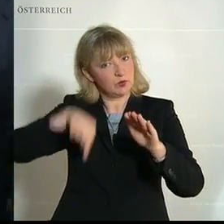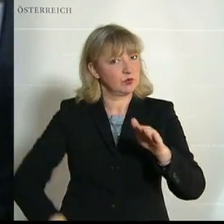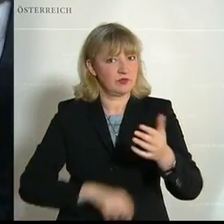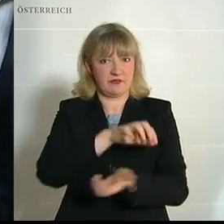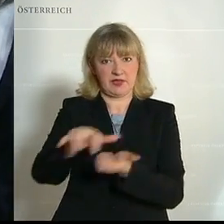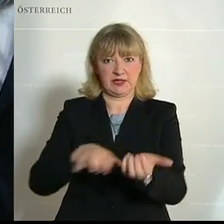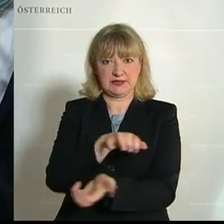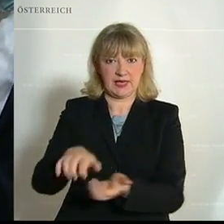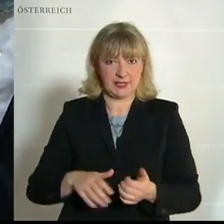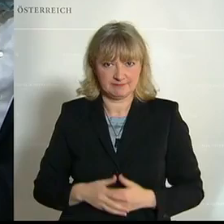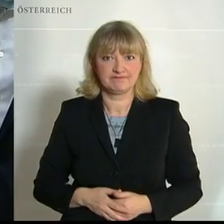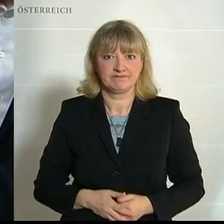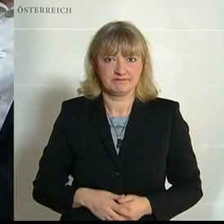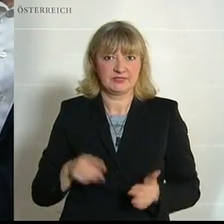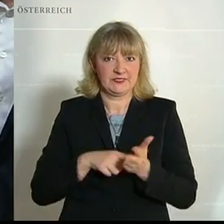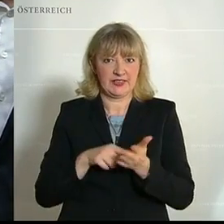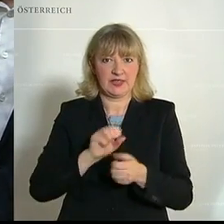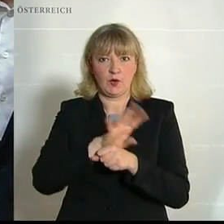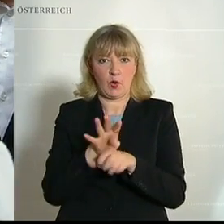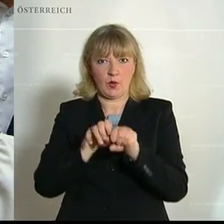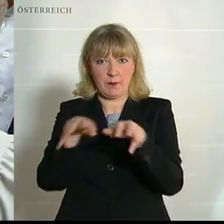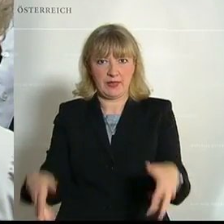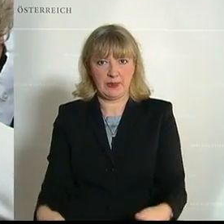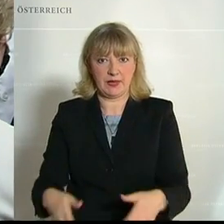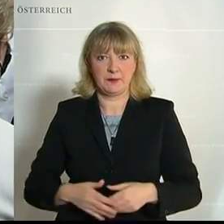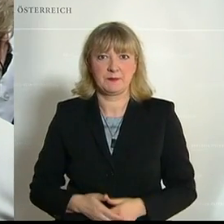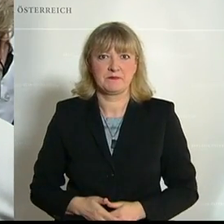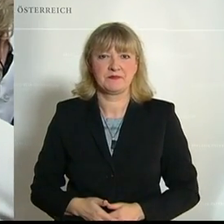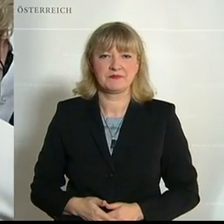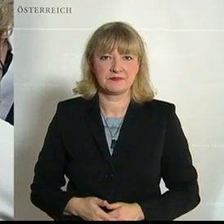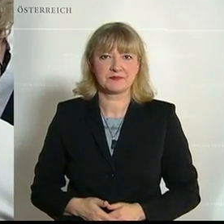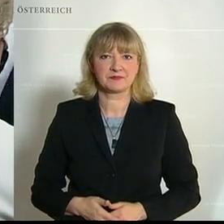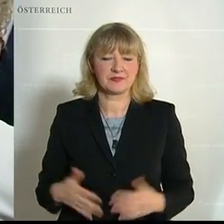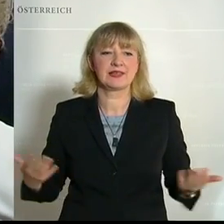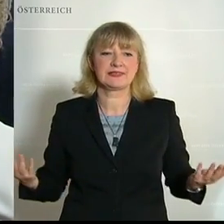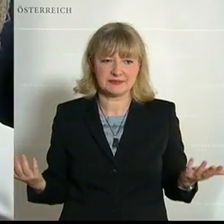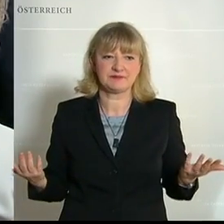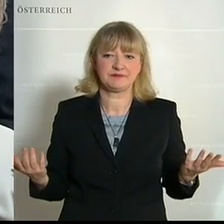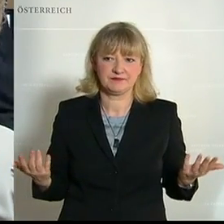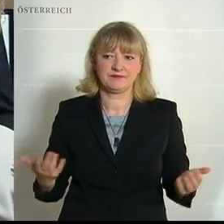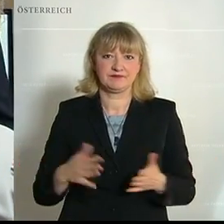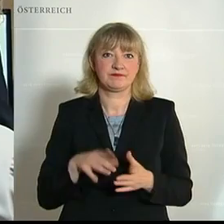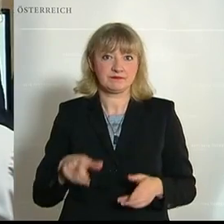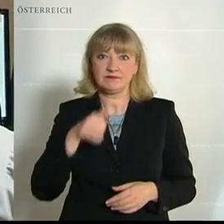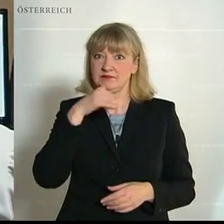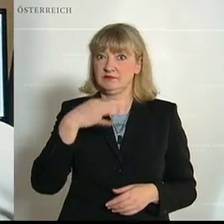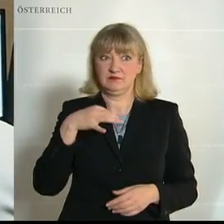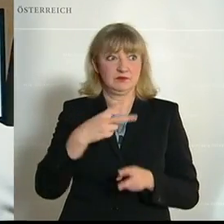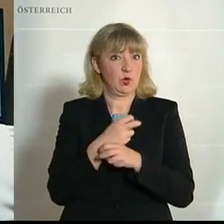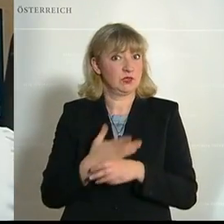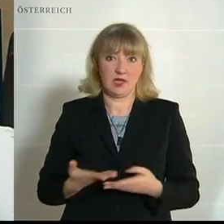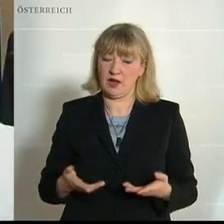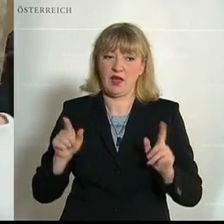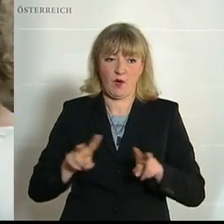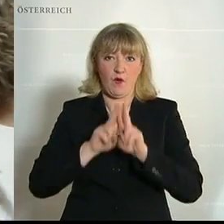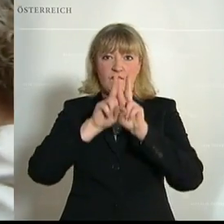geschlittert. Bedingt durch die Corona-Pandemie, die nicht eine Einzigkeit in Österreich hat,